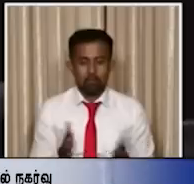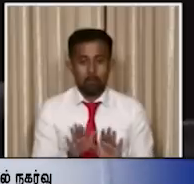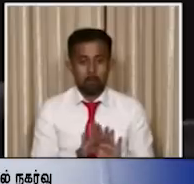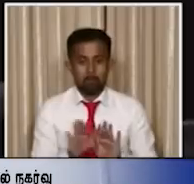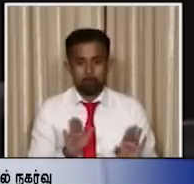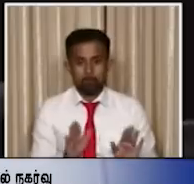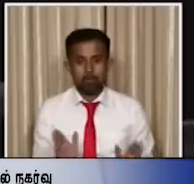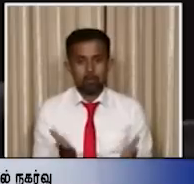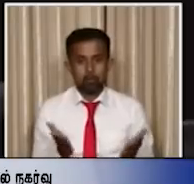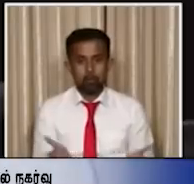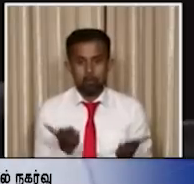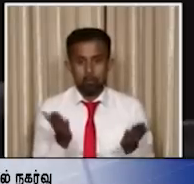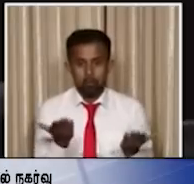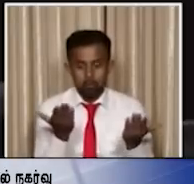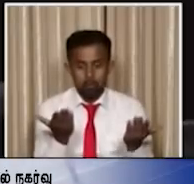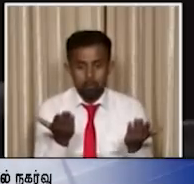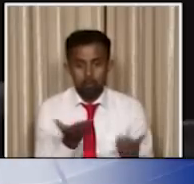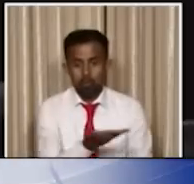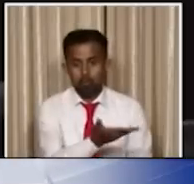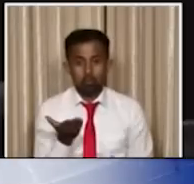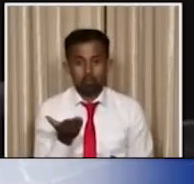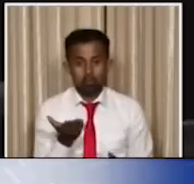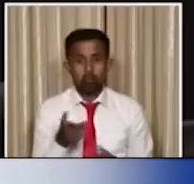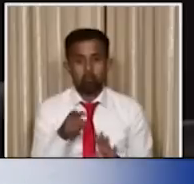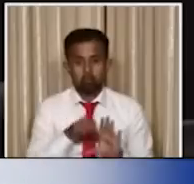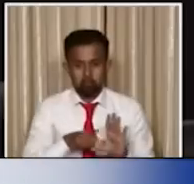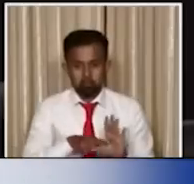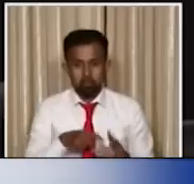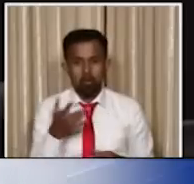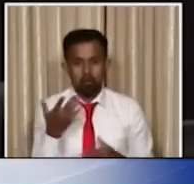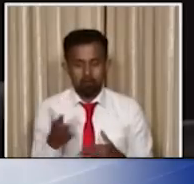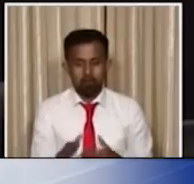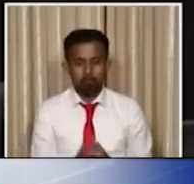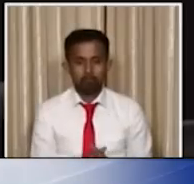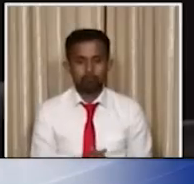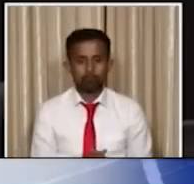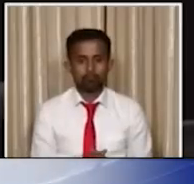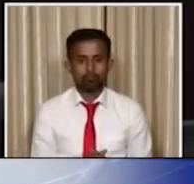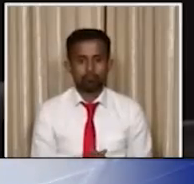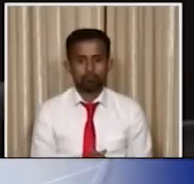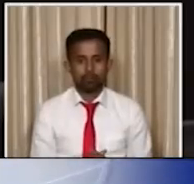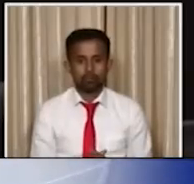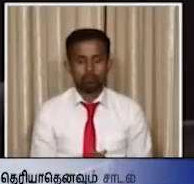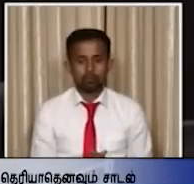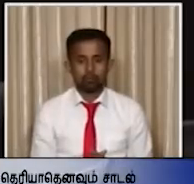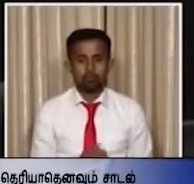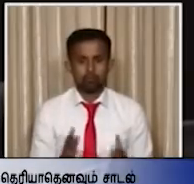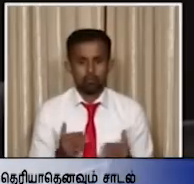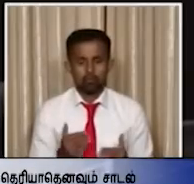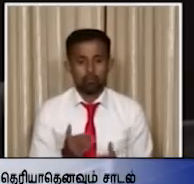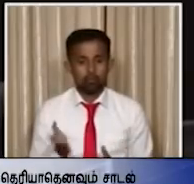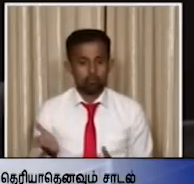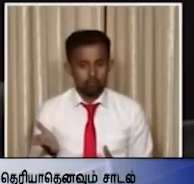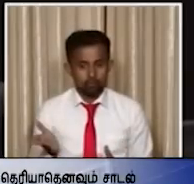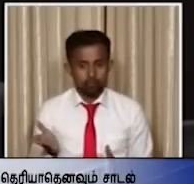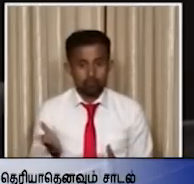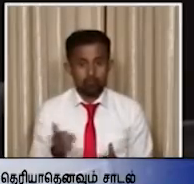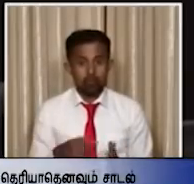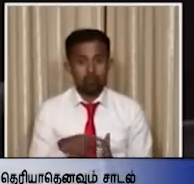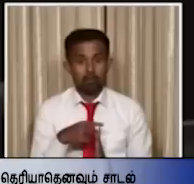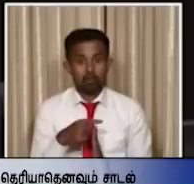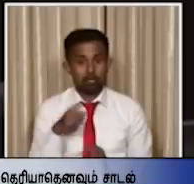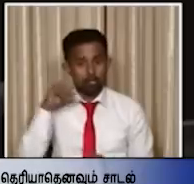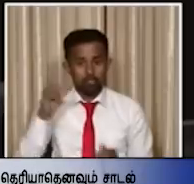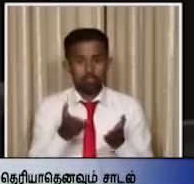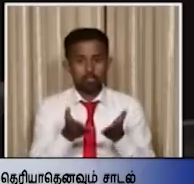வந்து நீங்கள் ஒரு பரீட்சியப்பட்டவர்களாக நீங்கள் பழகிவிட்டீர்கள். ஆகவே இந்த அது மட்டுமல்லாமல் இந்த தீவை மையப்படுத்தி சீன இந்திய மேற்கு